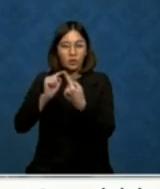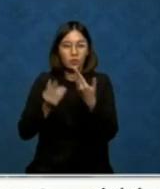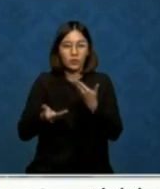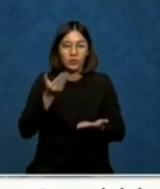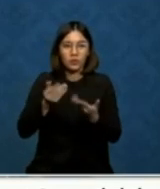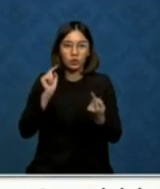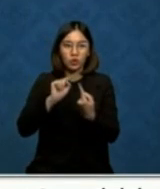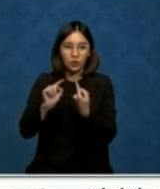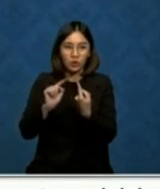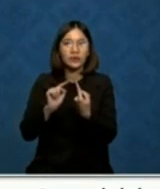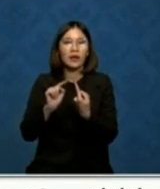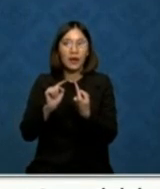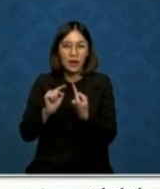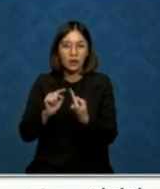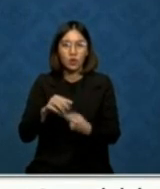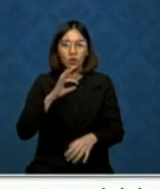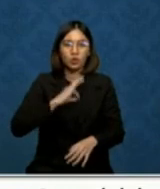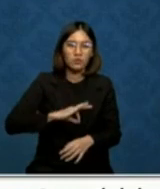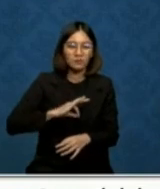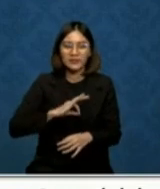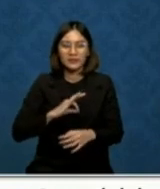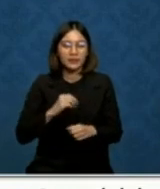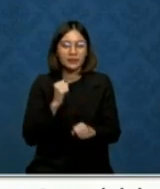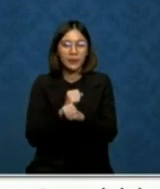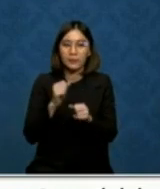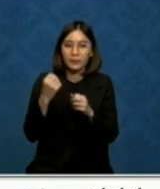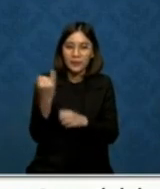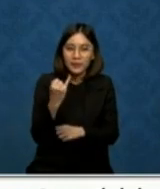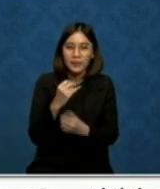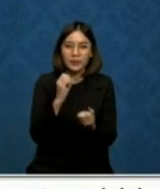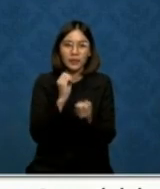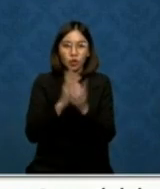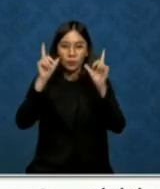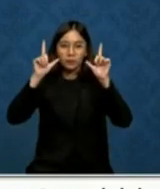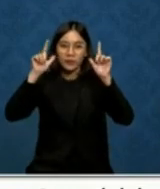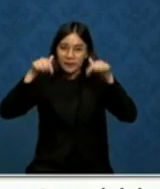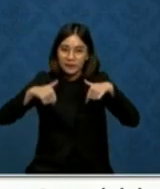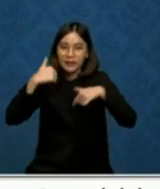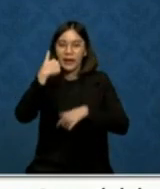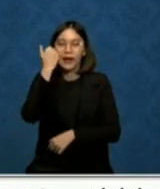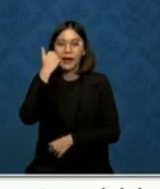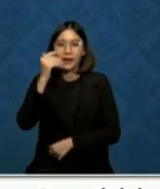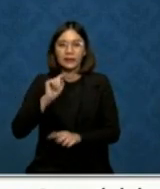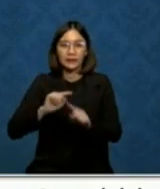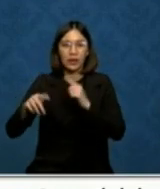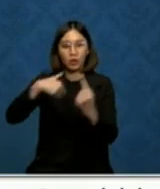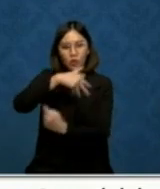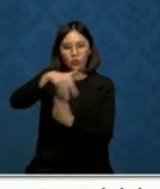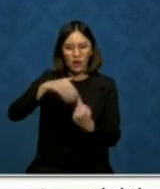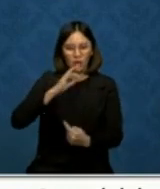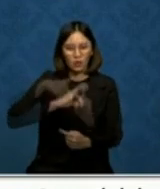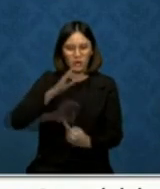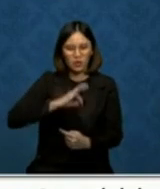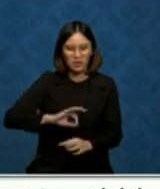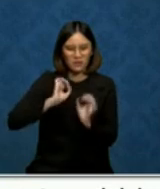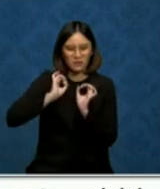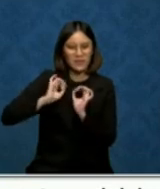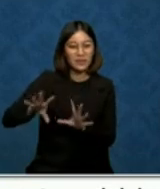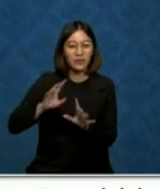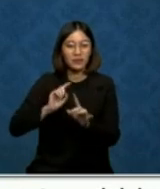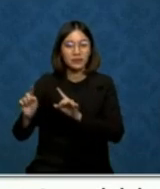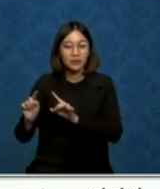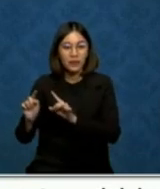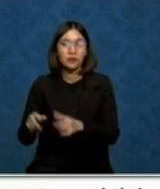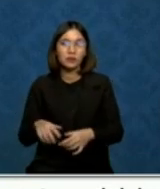ผลที่ก่อให้เกิดการข่มขู่มุ่งร้ายทำให้เสื่อมเสียอับอายหรือสร้างสภาพแวดล้อมที่น่ารังเกียจต่อผู้